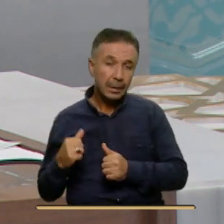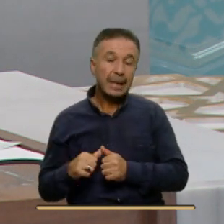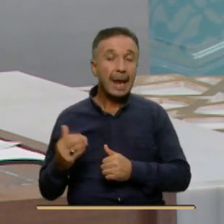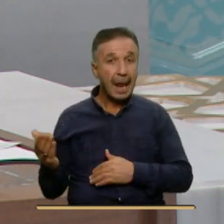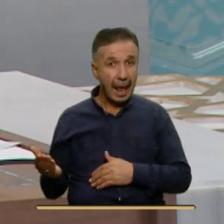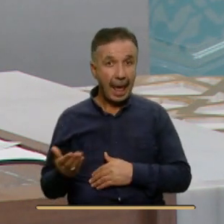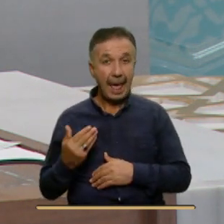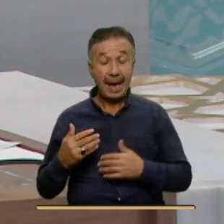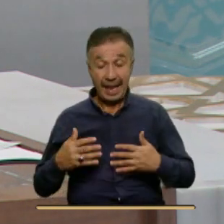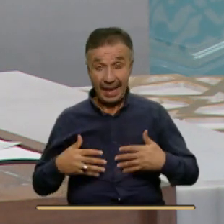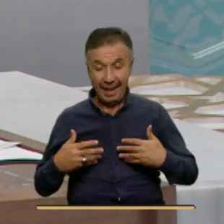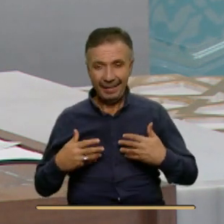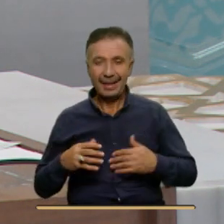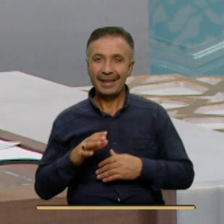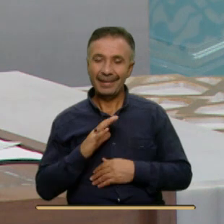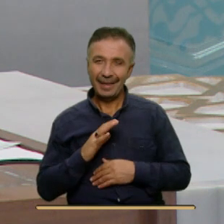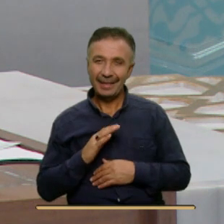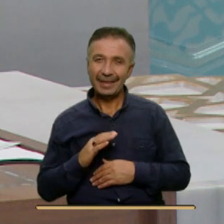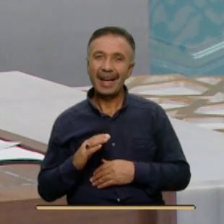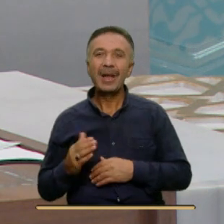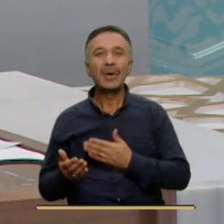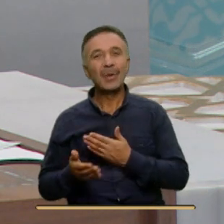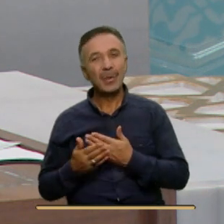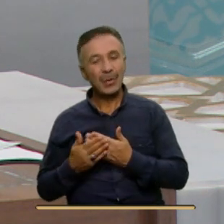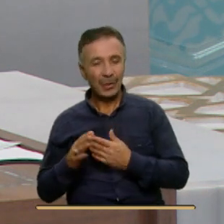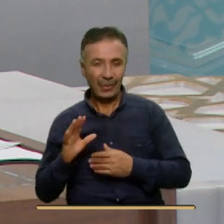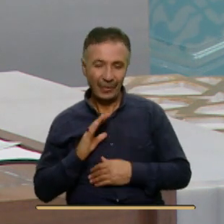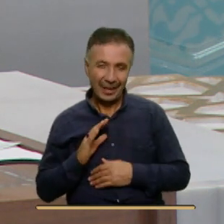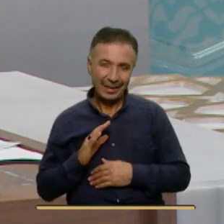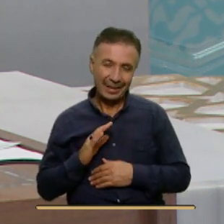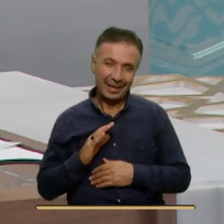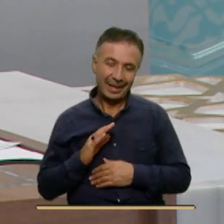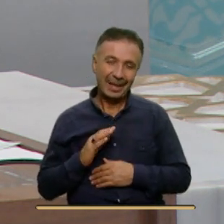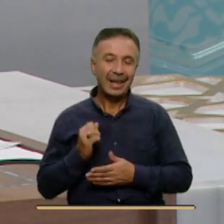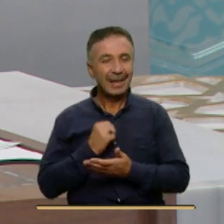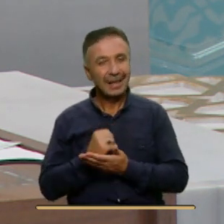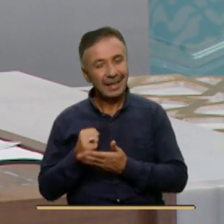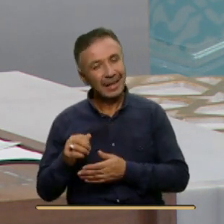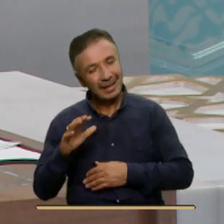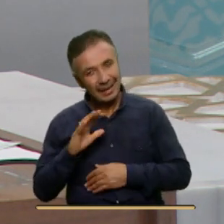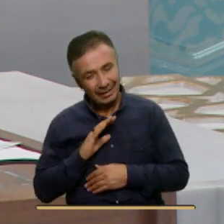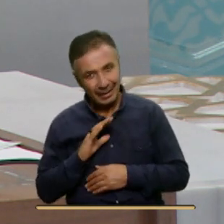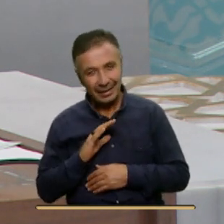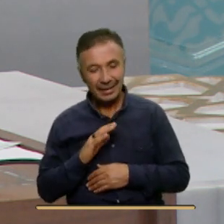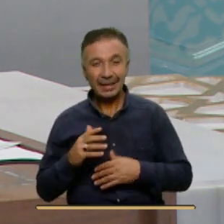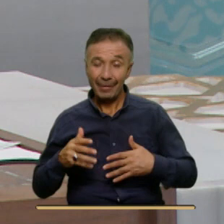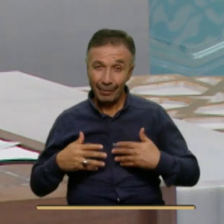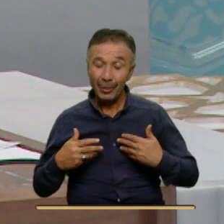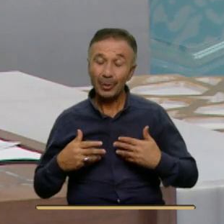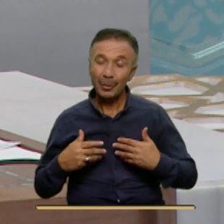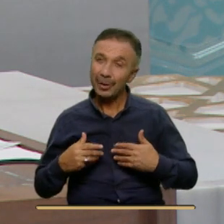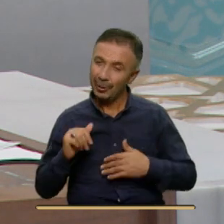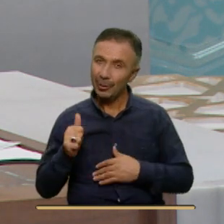eğer sevinci varsa, düğünü varsa, nişanı varsa, nikahı varsa, sevinçli bir